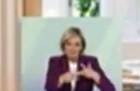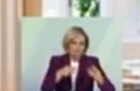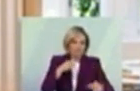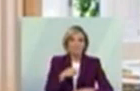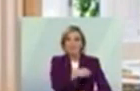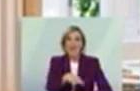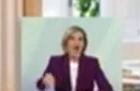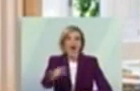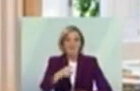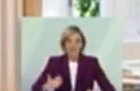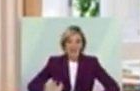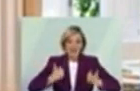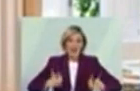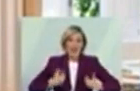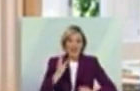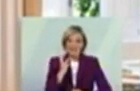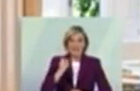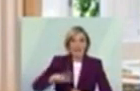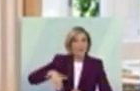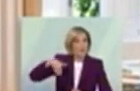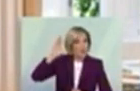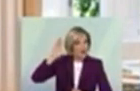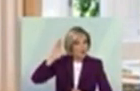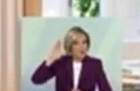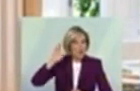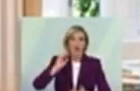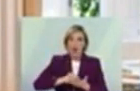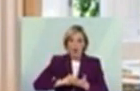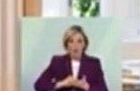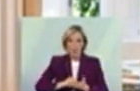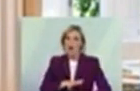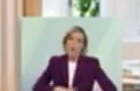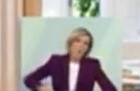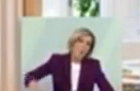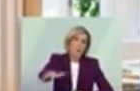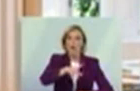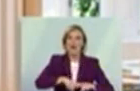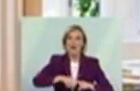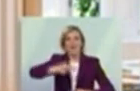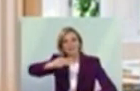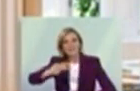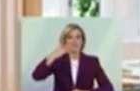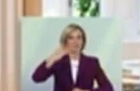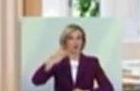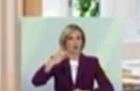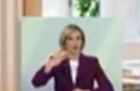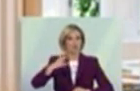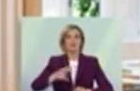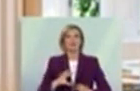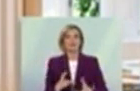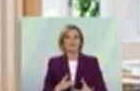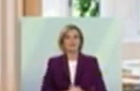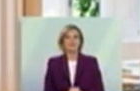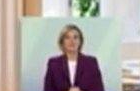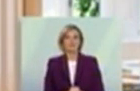να φοράμε πάνες από αυτές που φοράνε στα μωρά, και έτσι